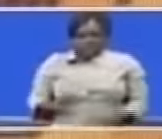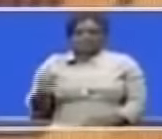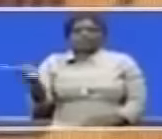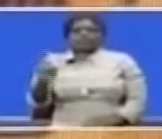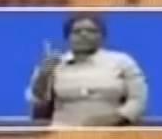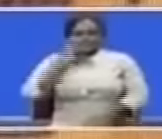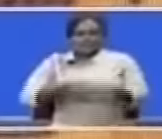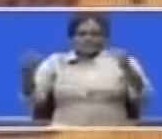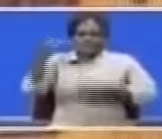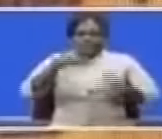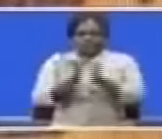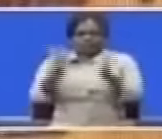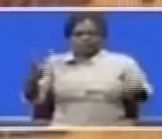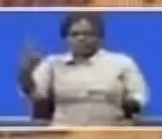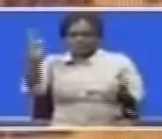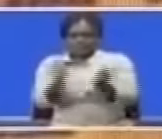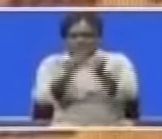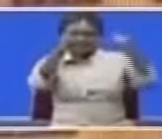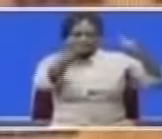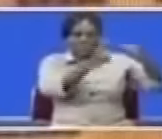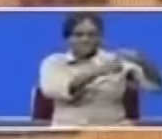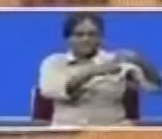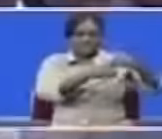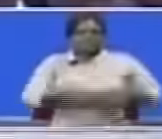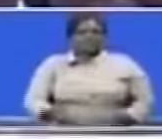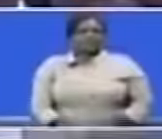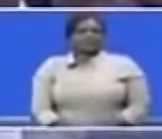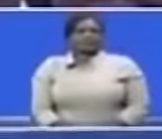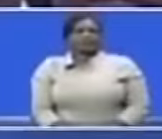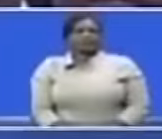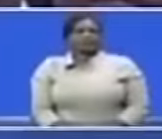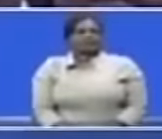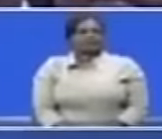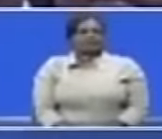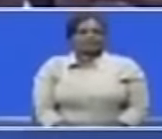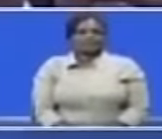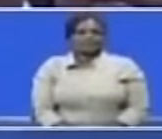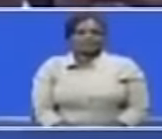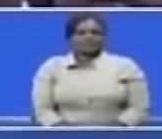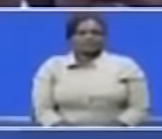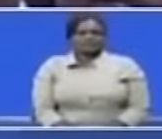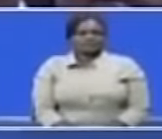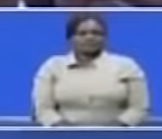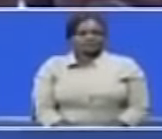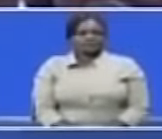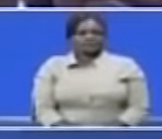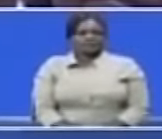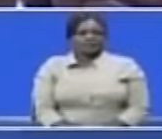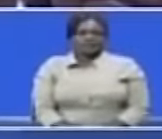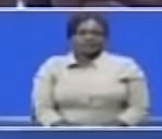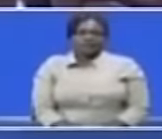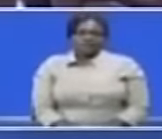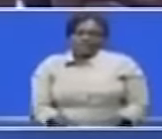mkuu wa mwaka 2017. We have